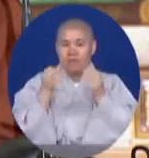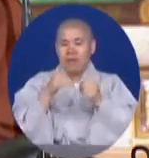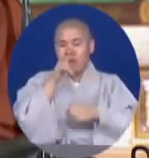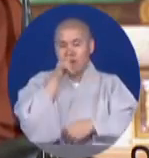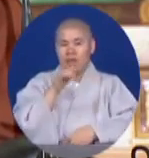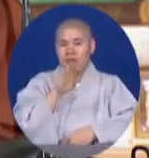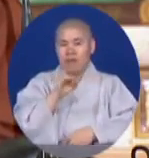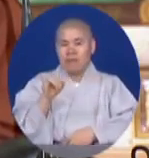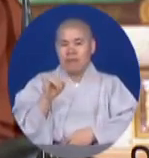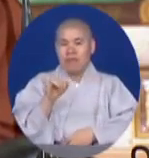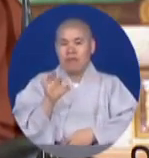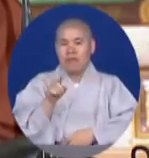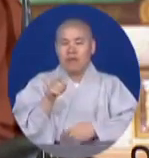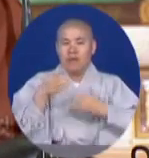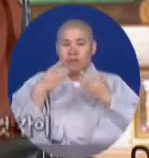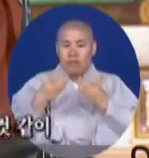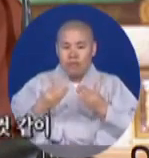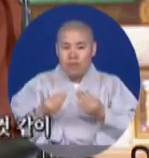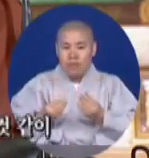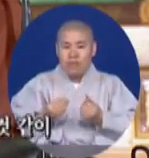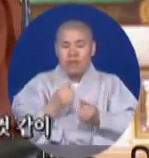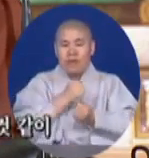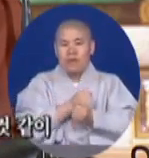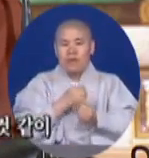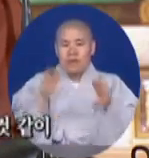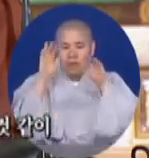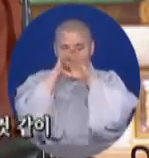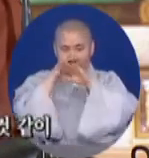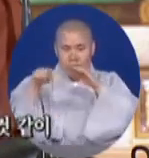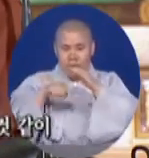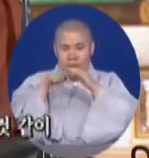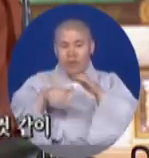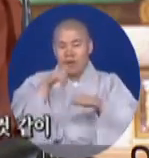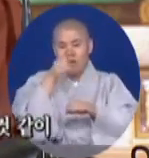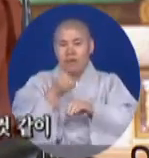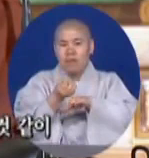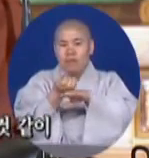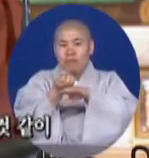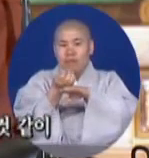비여 암중보는 비유하건대 어둠 속에 있는 보배는